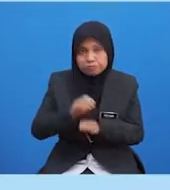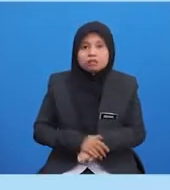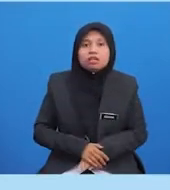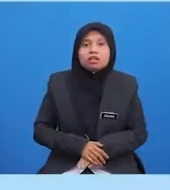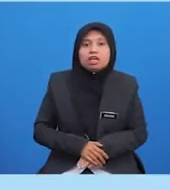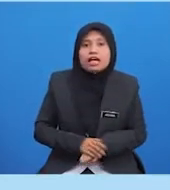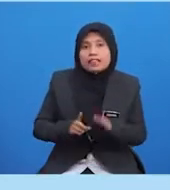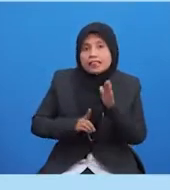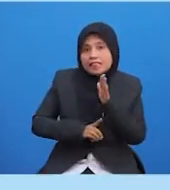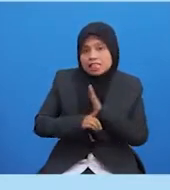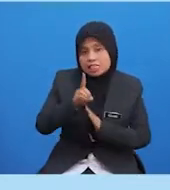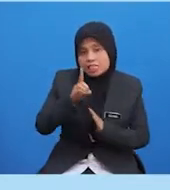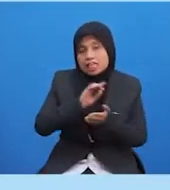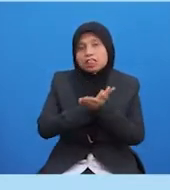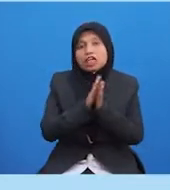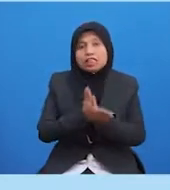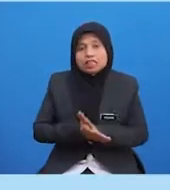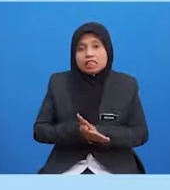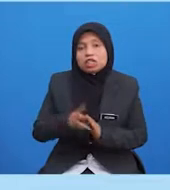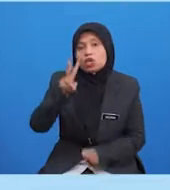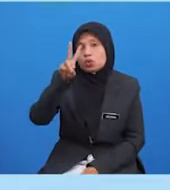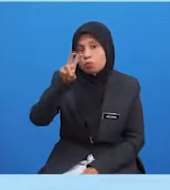Manakala, tinggi tabel pula menjadi